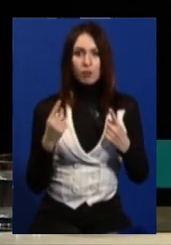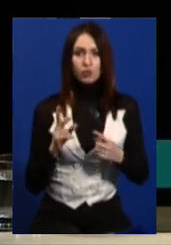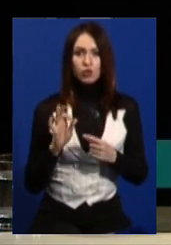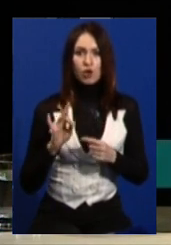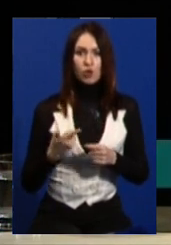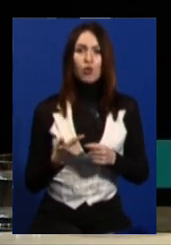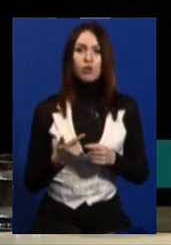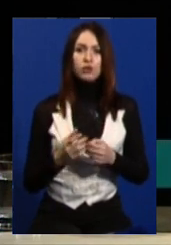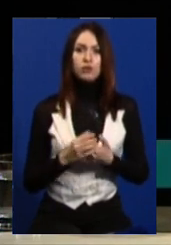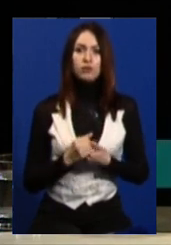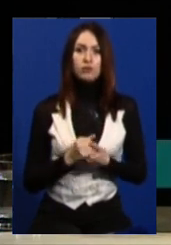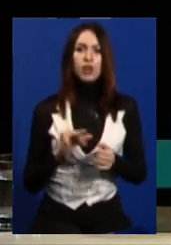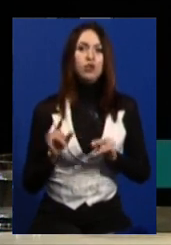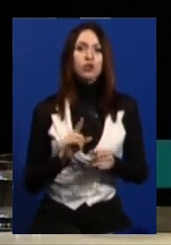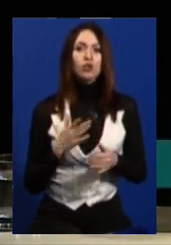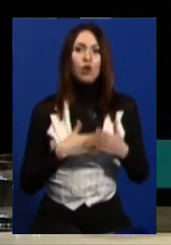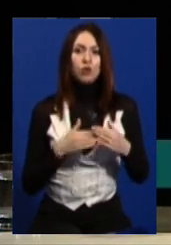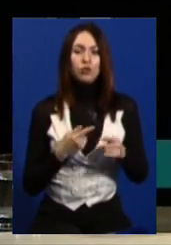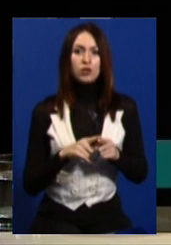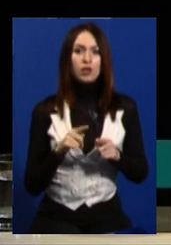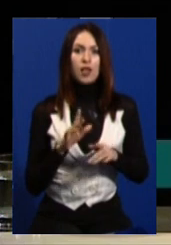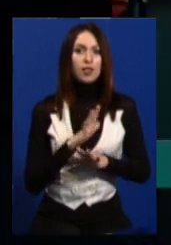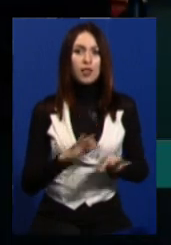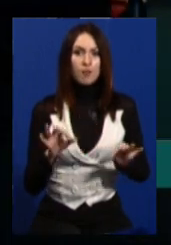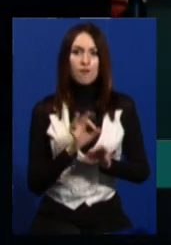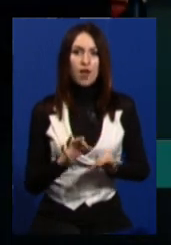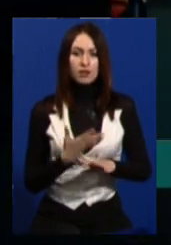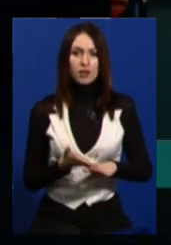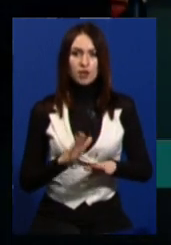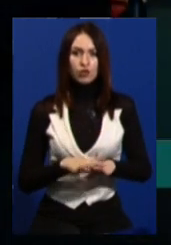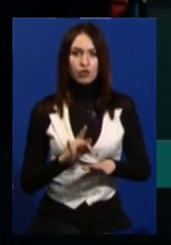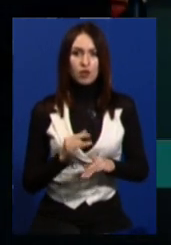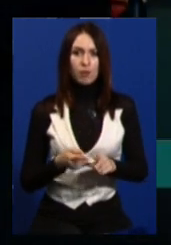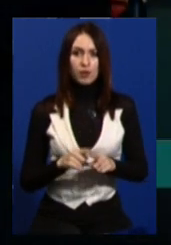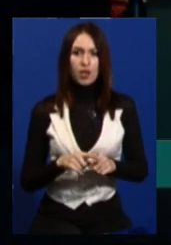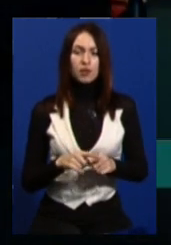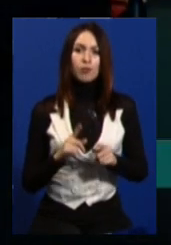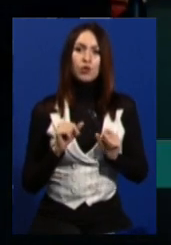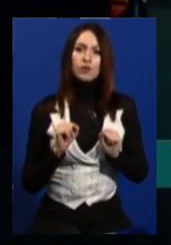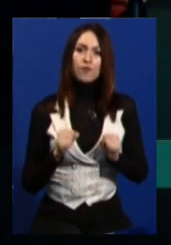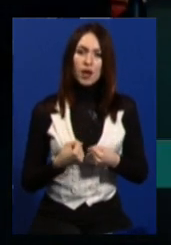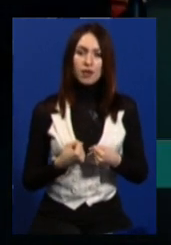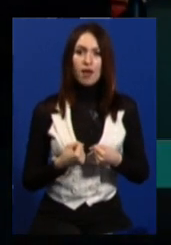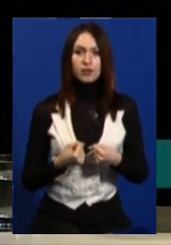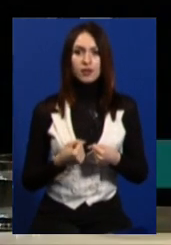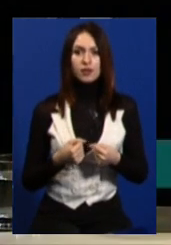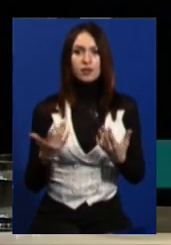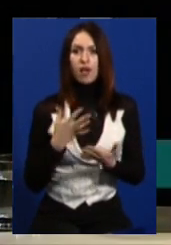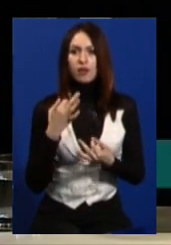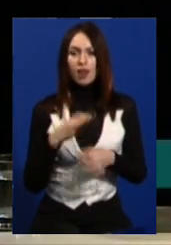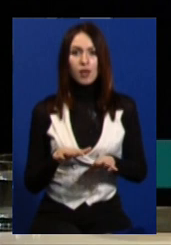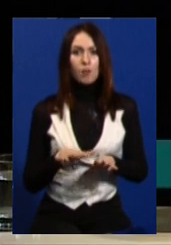и, что радует, практически не бывает осложнений при этом. То есть вероятность